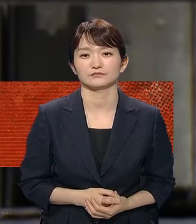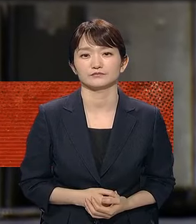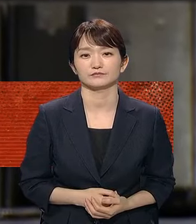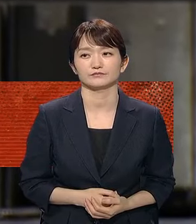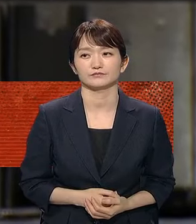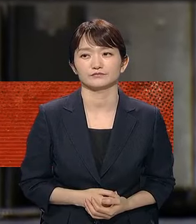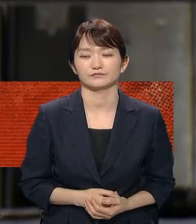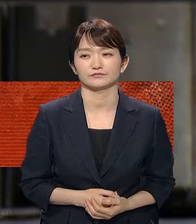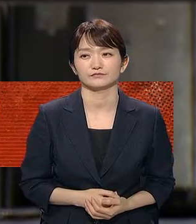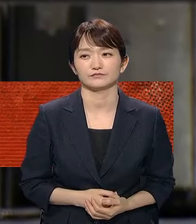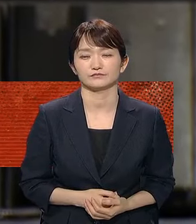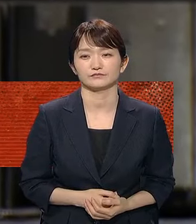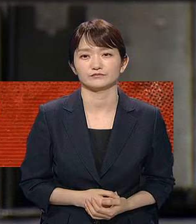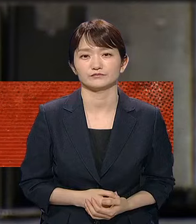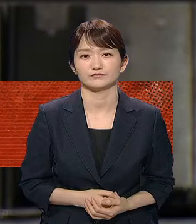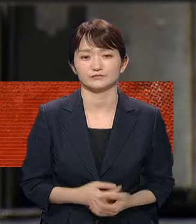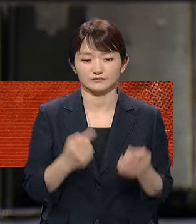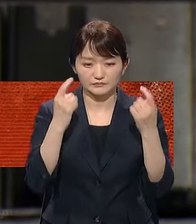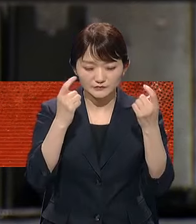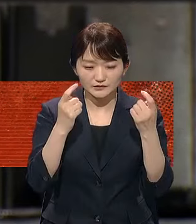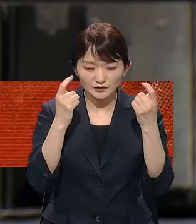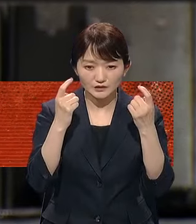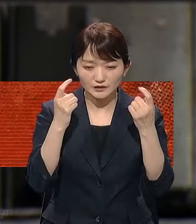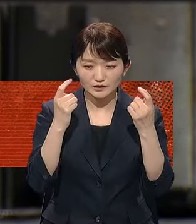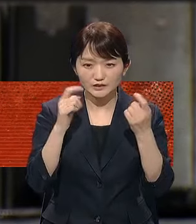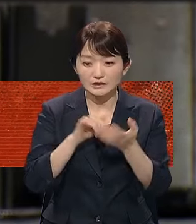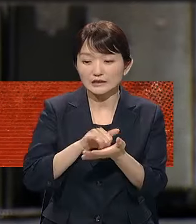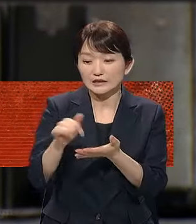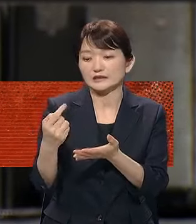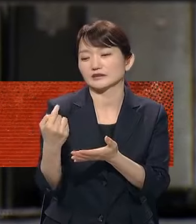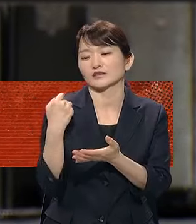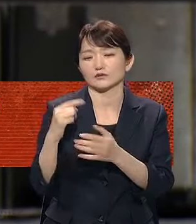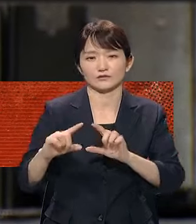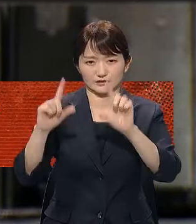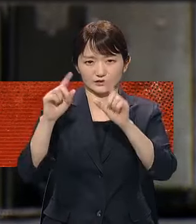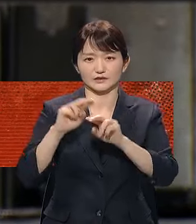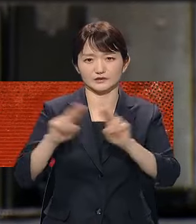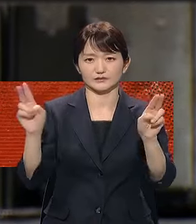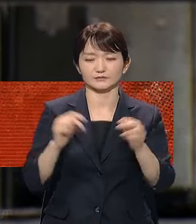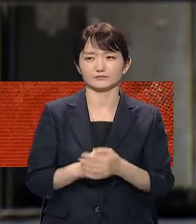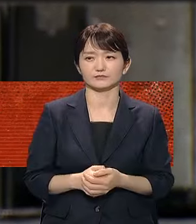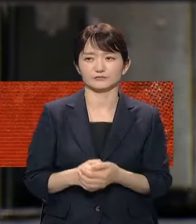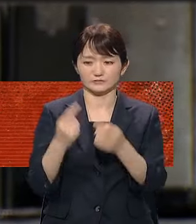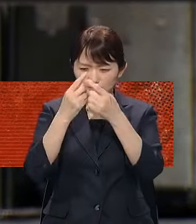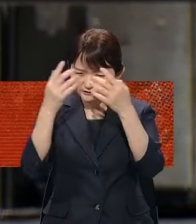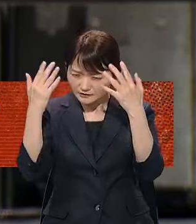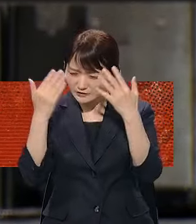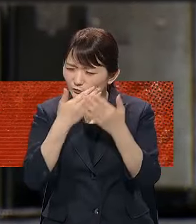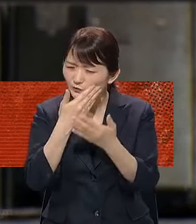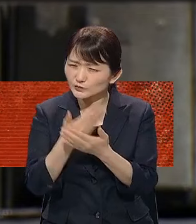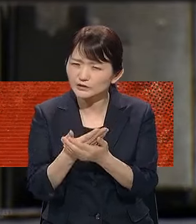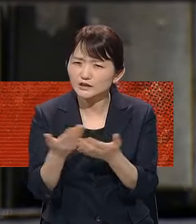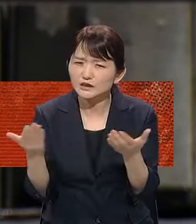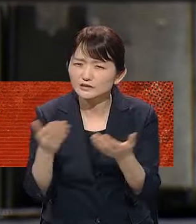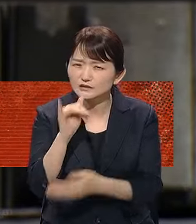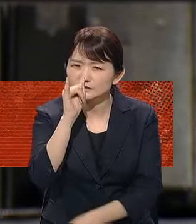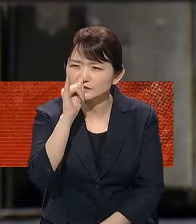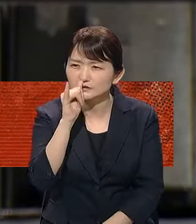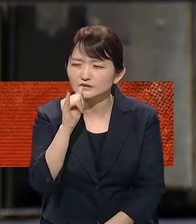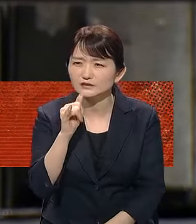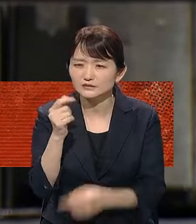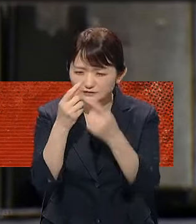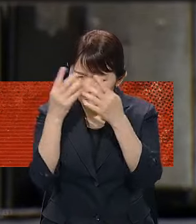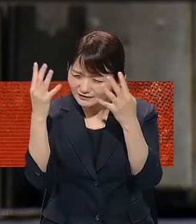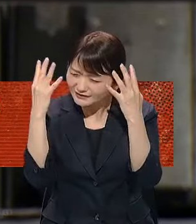하필이면 전날에 취소를 한 거거든요 전날 전날에 학교에 뭐 중요한 일이 있다 아